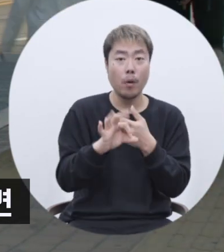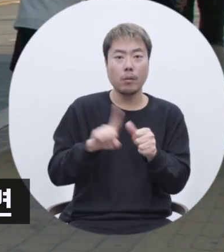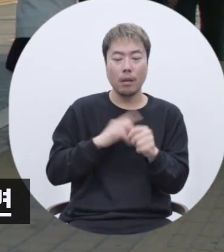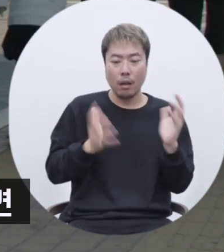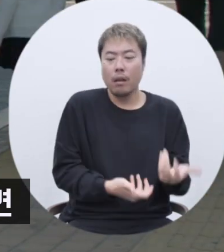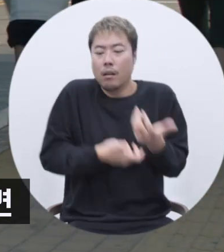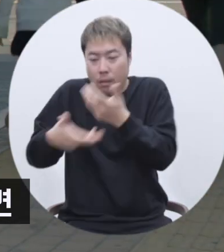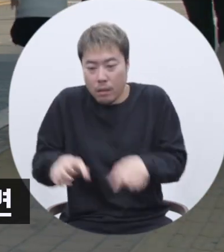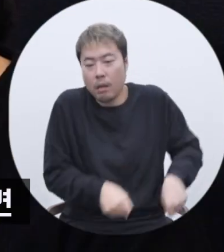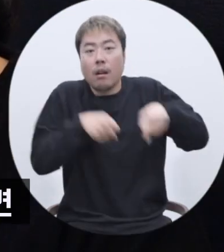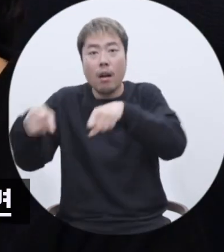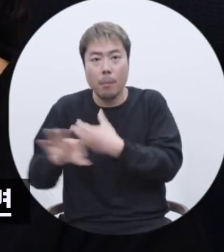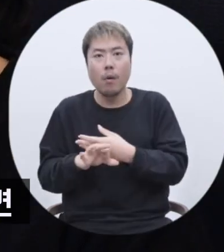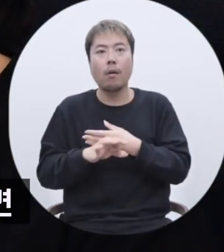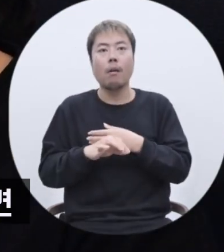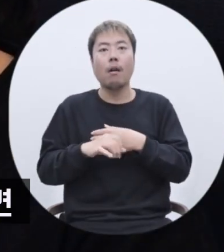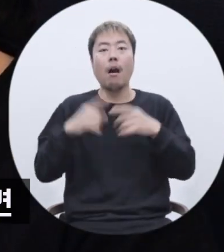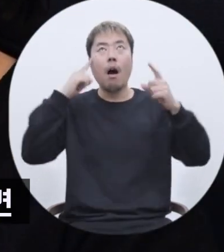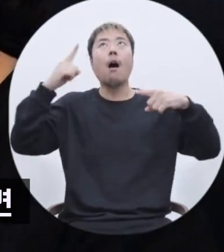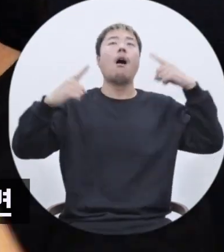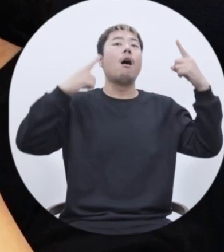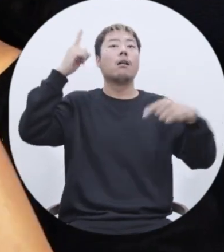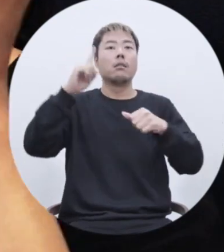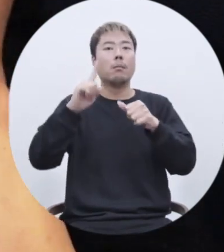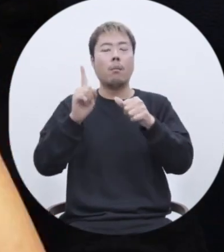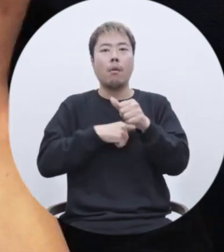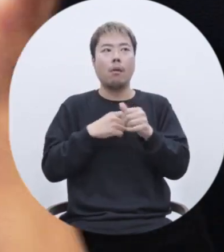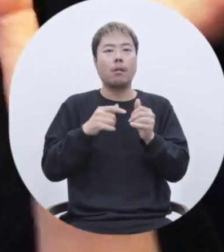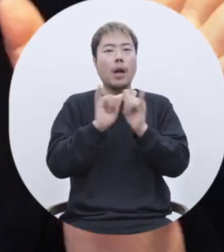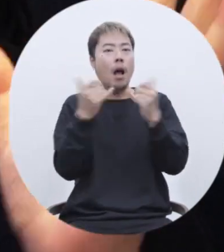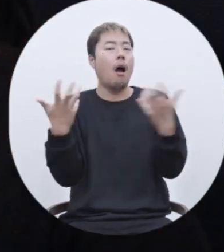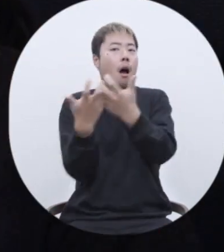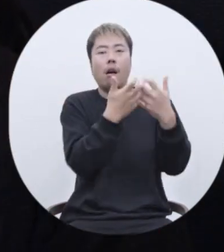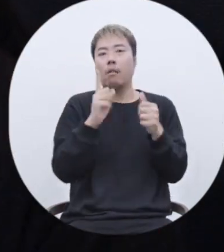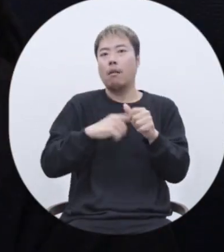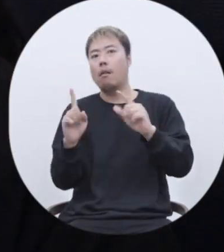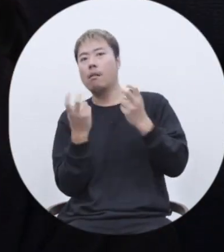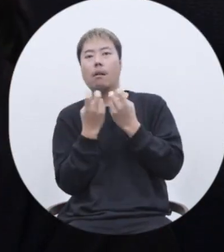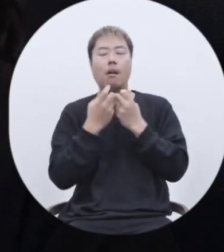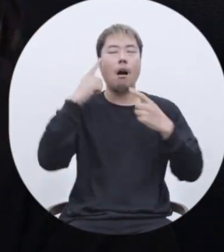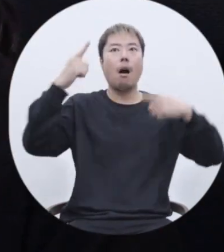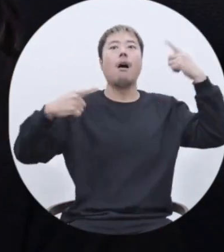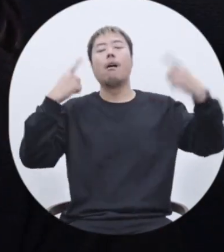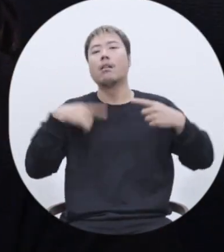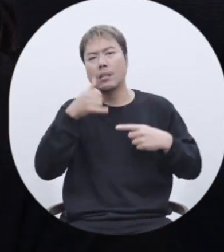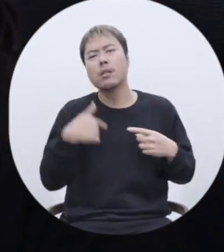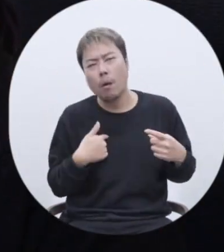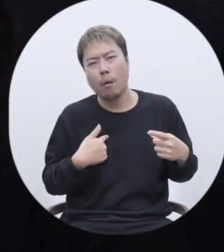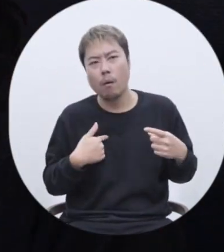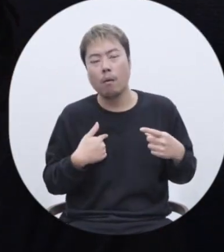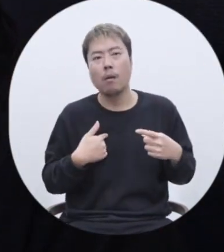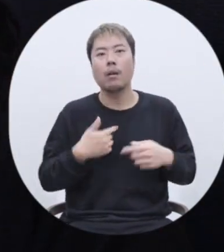놓고 애를 이렇게 데리고 있으면 되게 정신이 막 이렇게 나가더라고요.